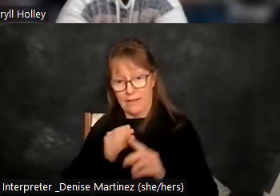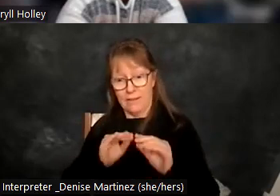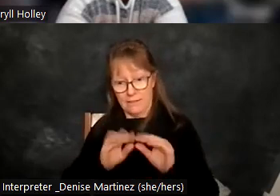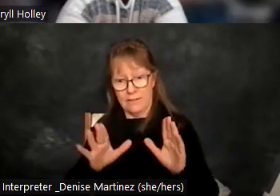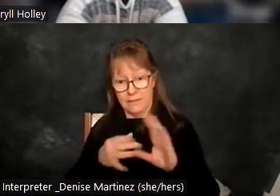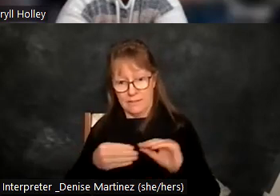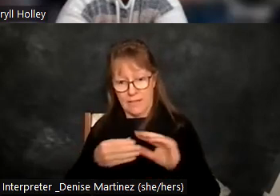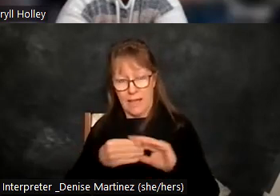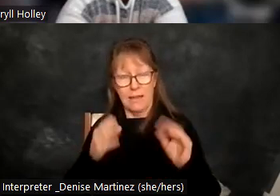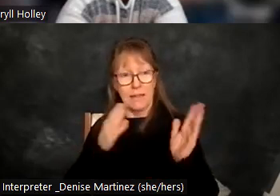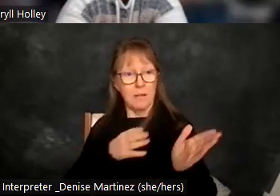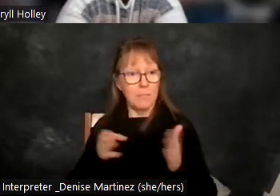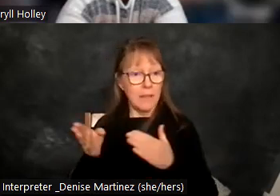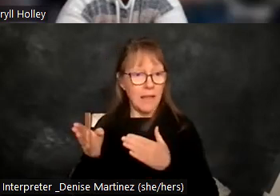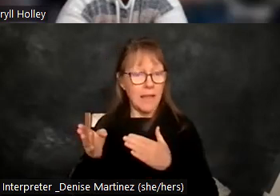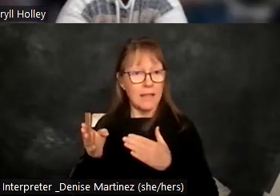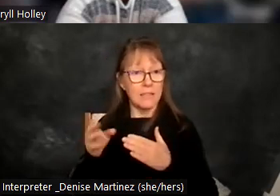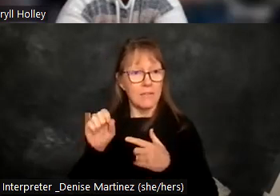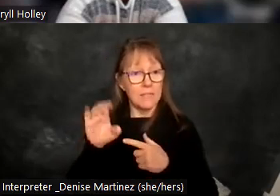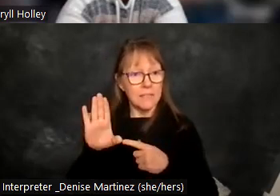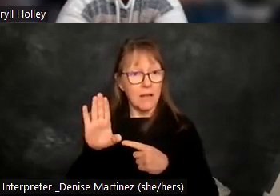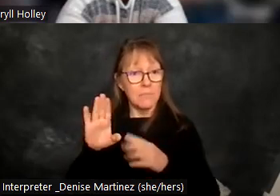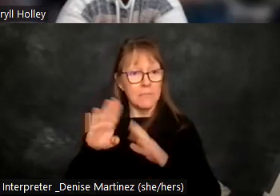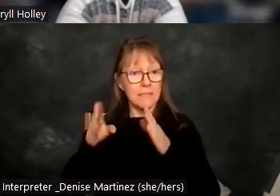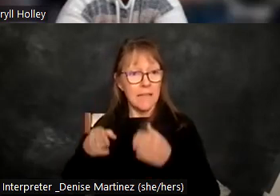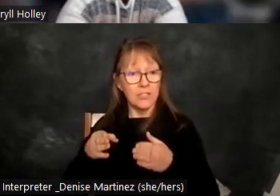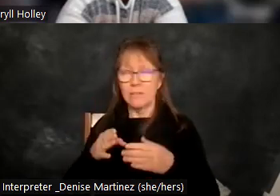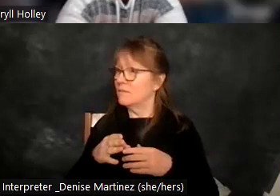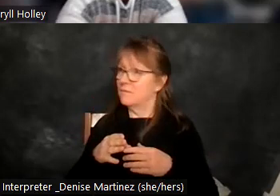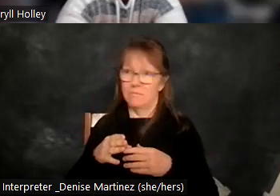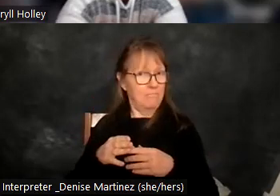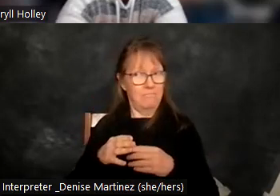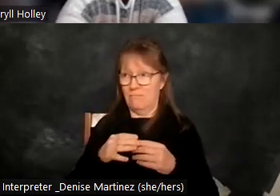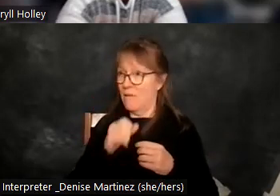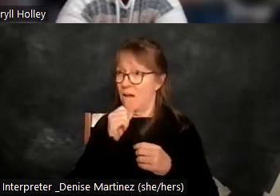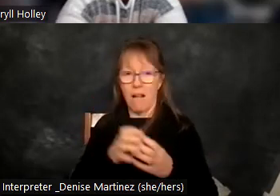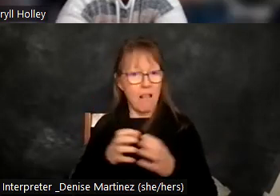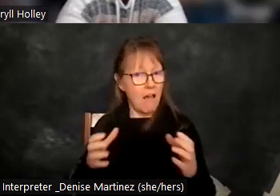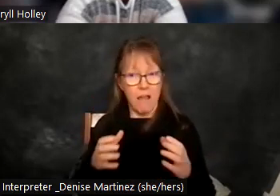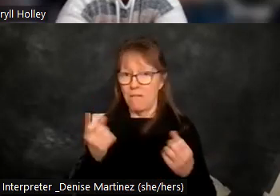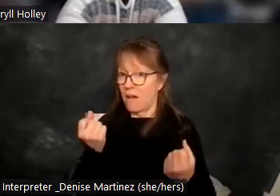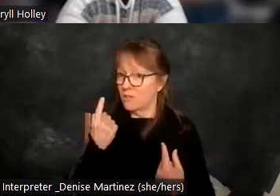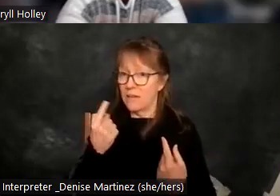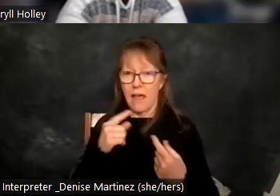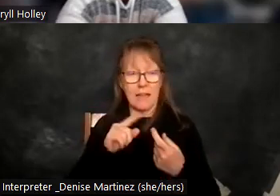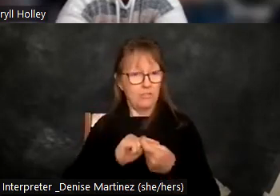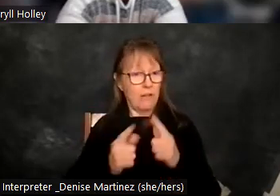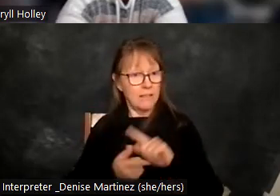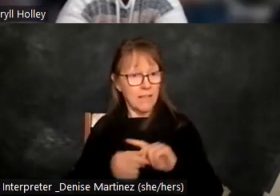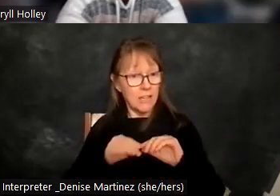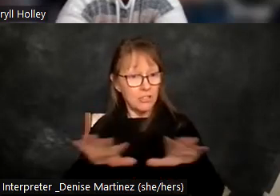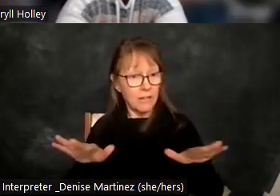plans for Euh, subdivision that were being discussed, there was not a lot of understanding or Pas de gain de or compréhension, translation about pas de gain